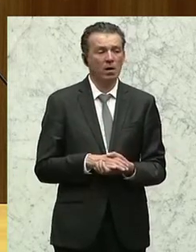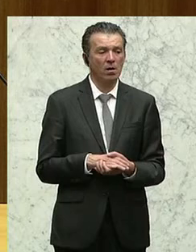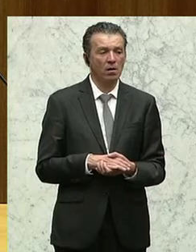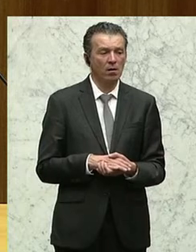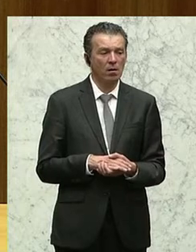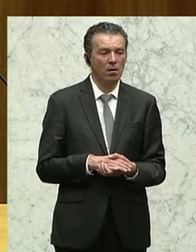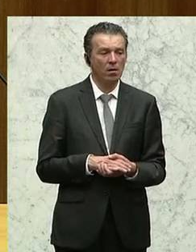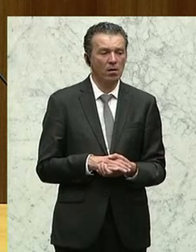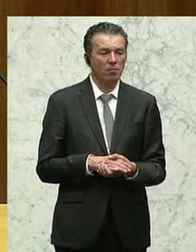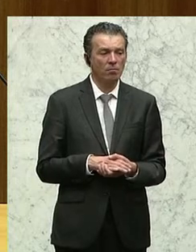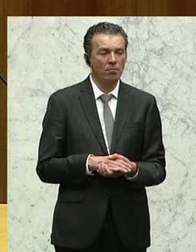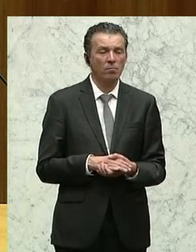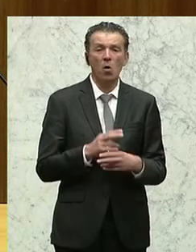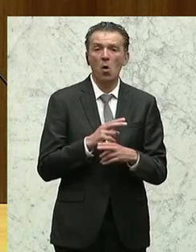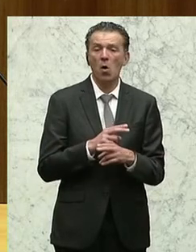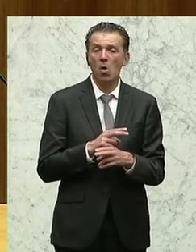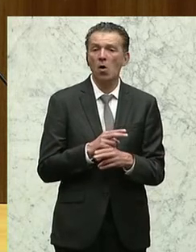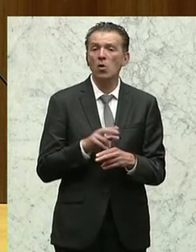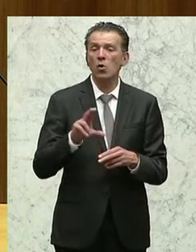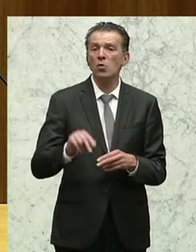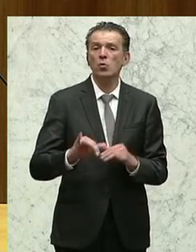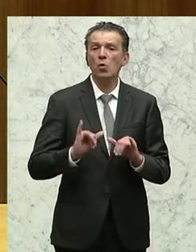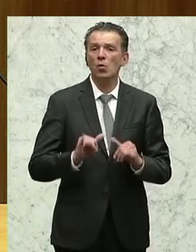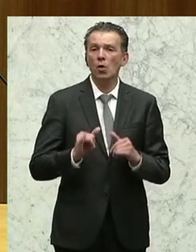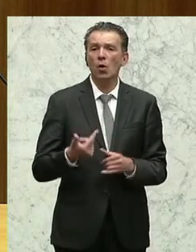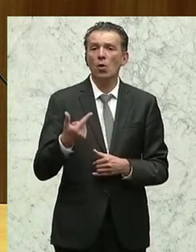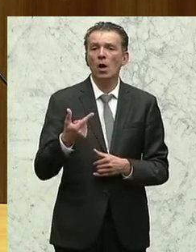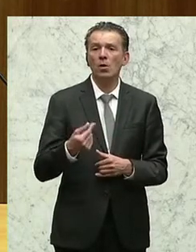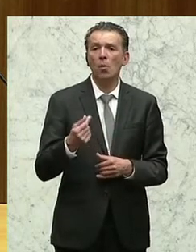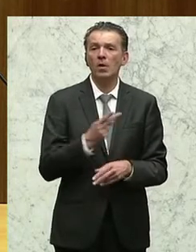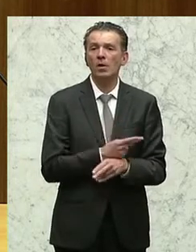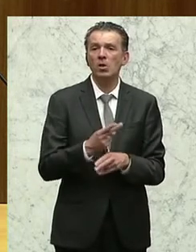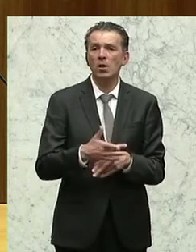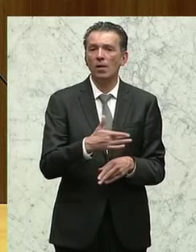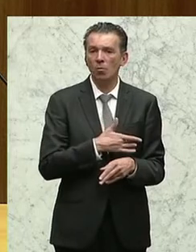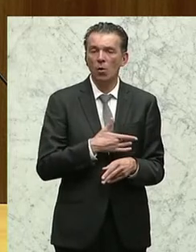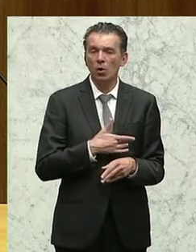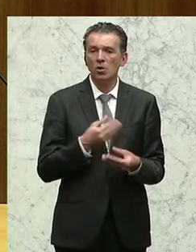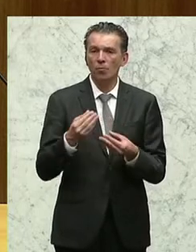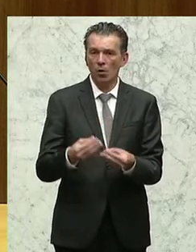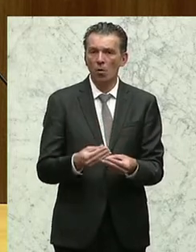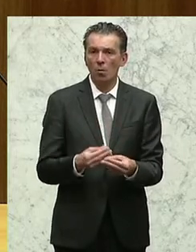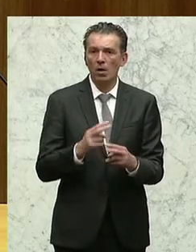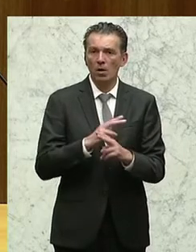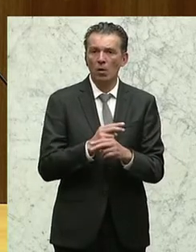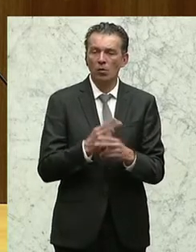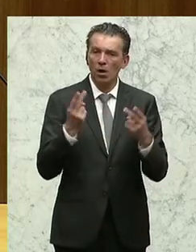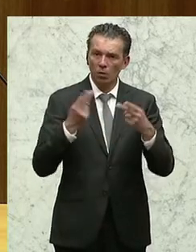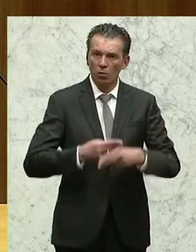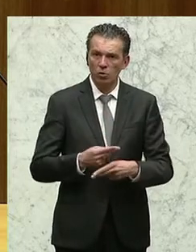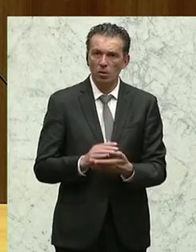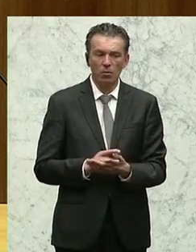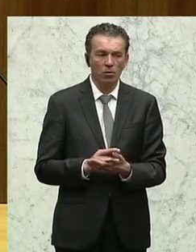Österreich zustimmen, dass die Südtiroler die doppelte Staatsbürgerschaft, also die österreichische Staatsbürgerschaft, zusätzlich